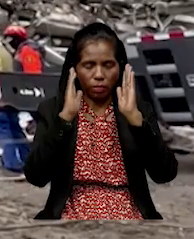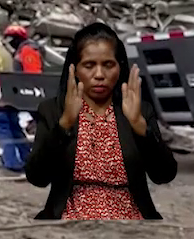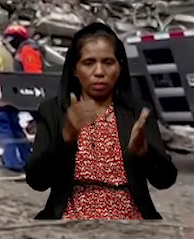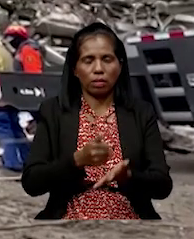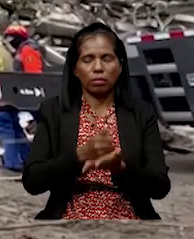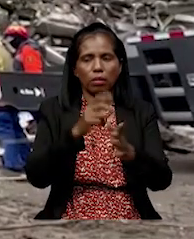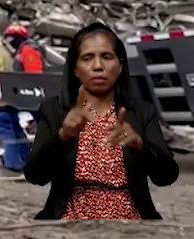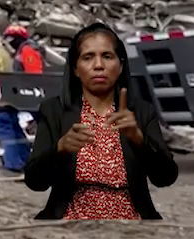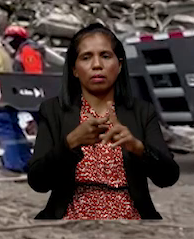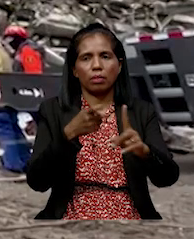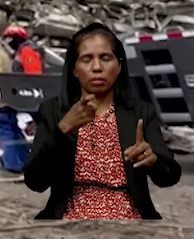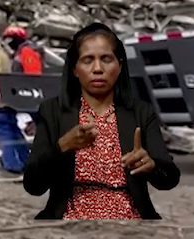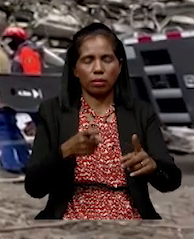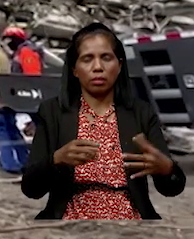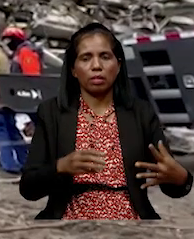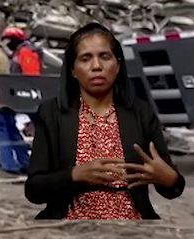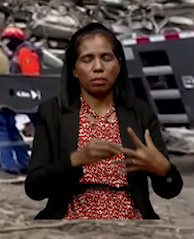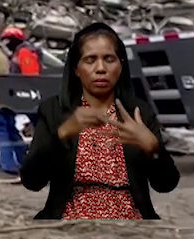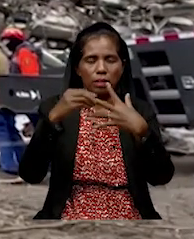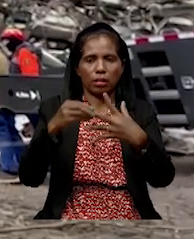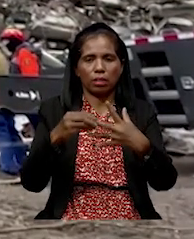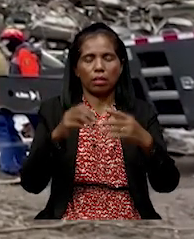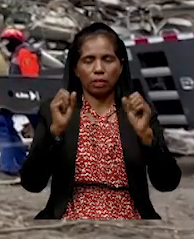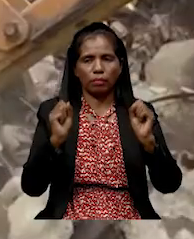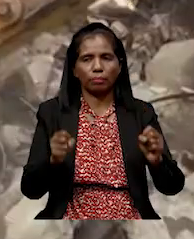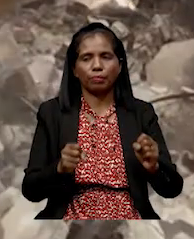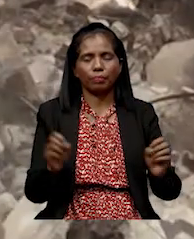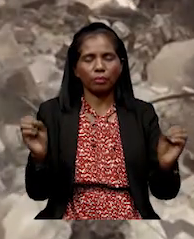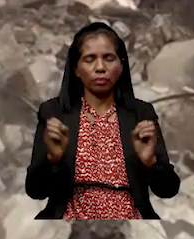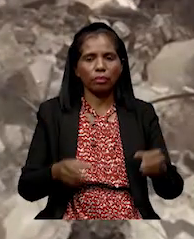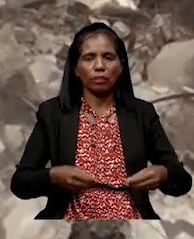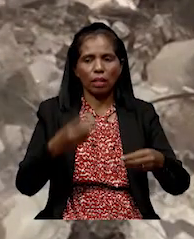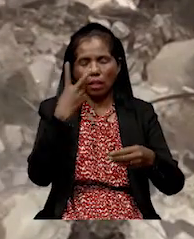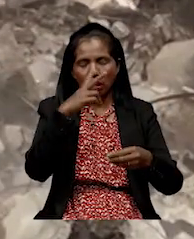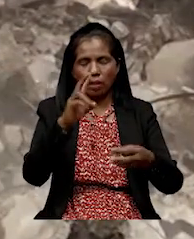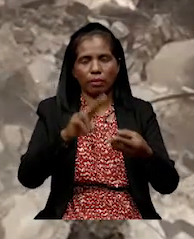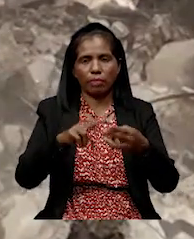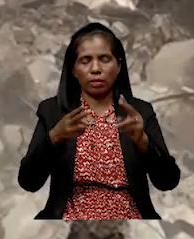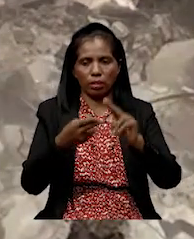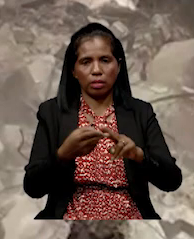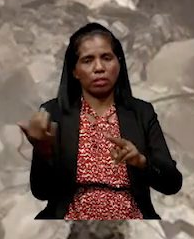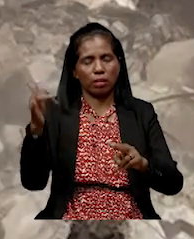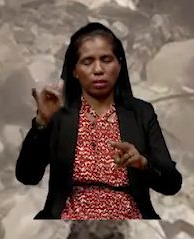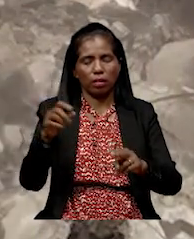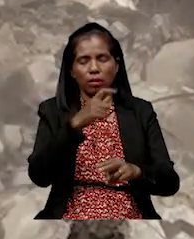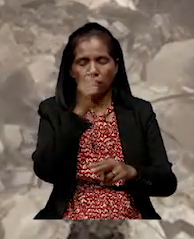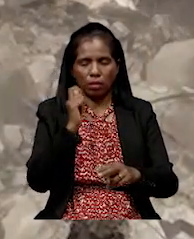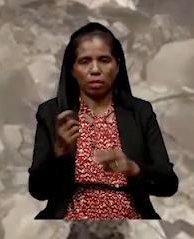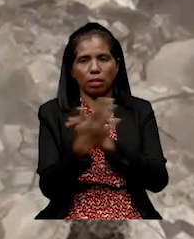сивіл сіра хусі операсаун спеціал, ходи десмилитариза но десназіфіка сірне візінню парте сул, Украня но на